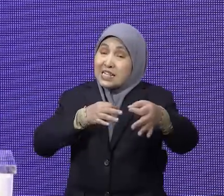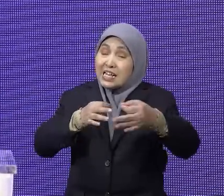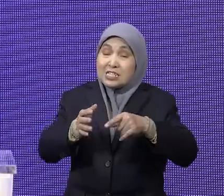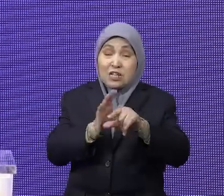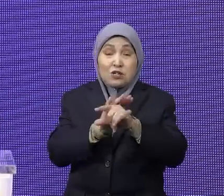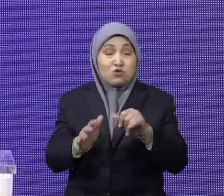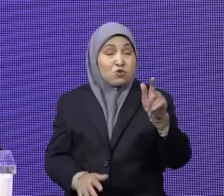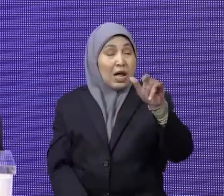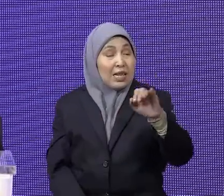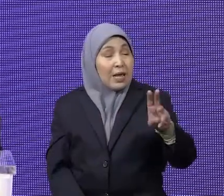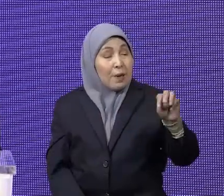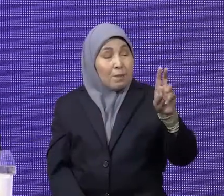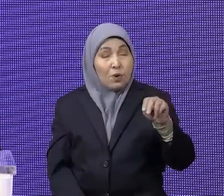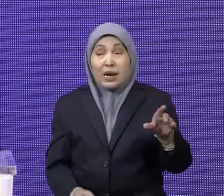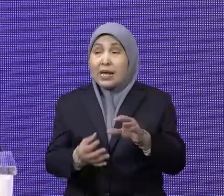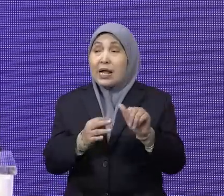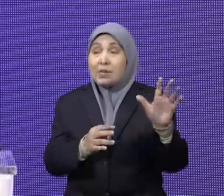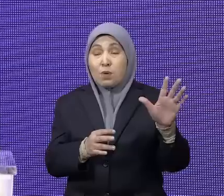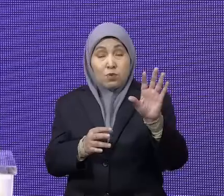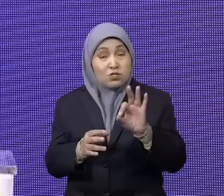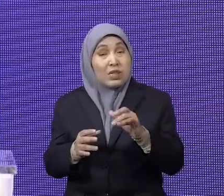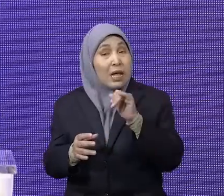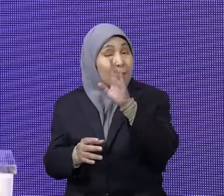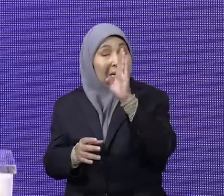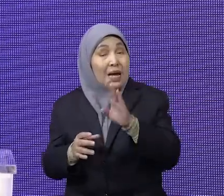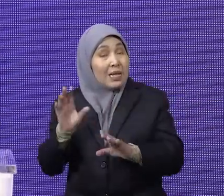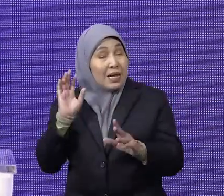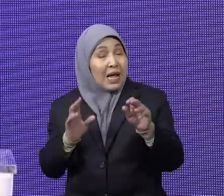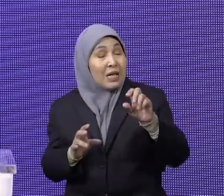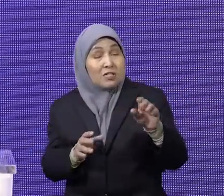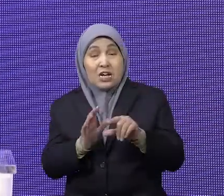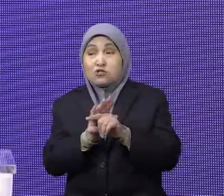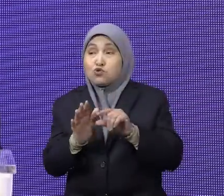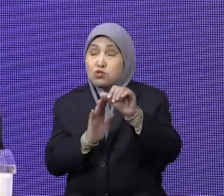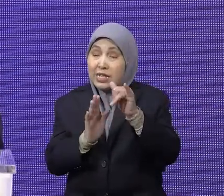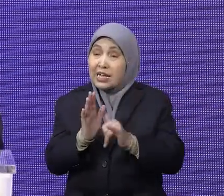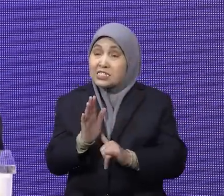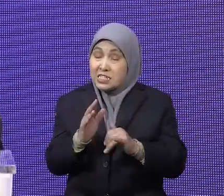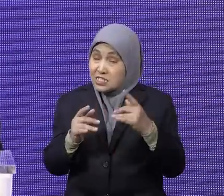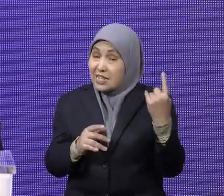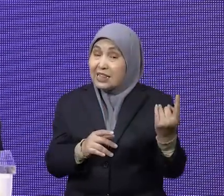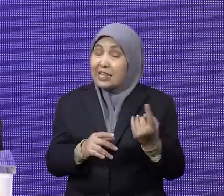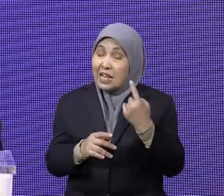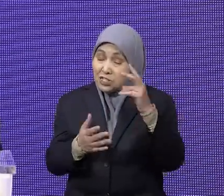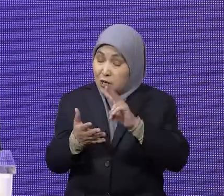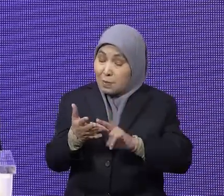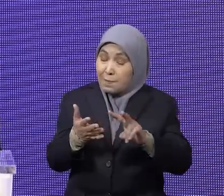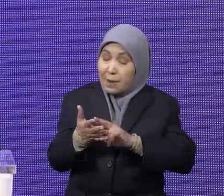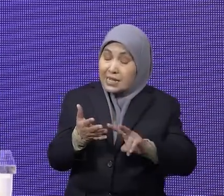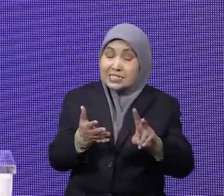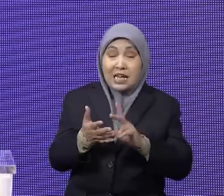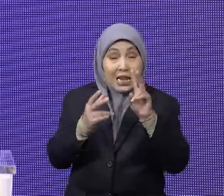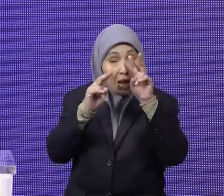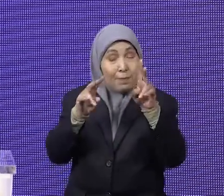dalam surah Ali Imran ayat 59. Dan tuan-tuan sendiri kalau yang tak biasa dengan surah Ali Imran, pasti surah Yasin juga tuan-tuan juga sentiasa